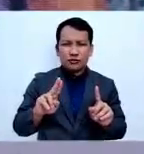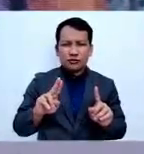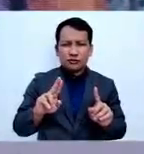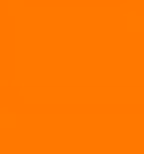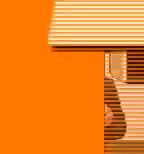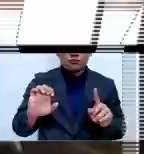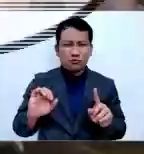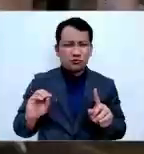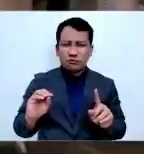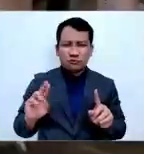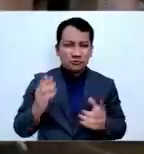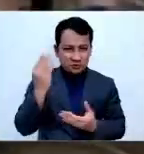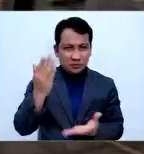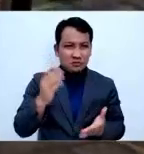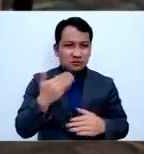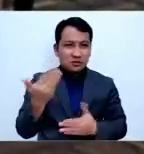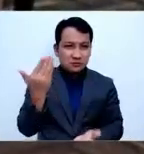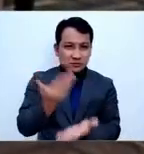Marfori.